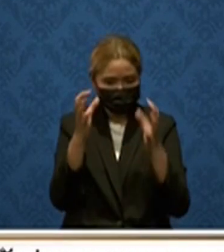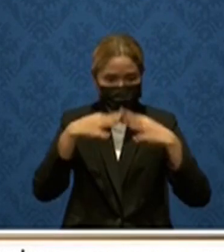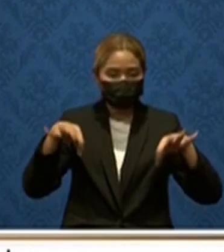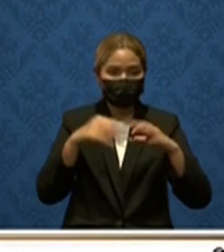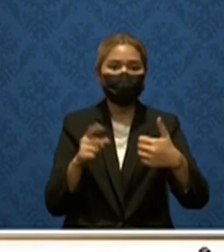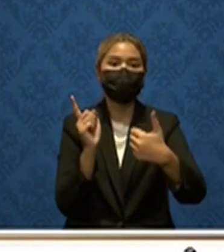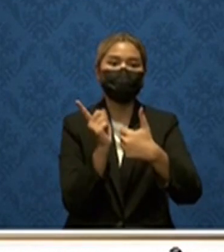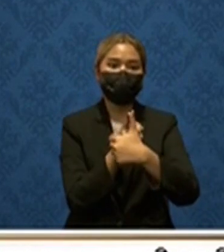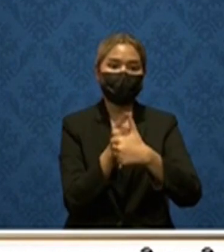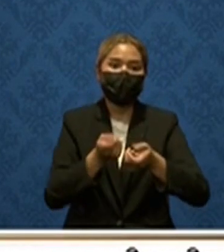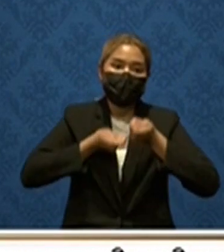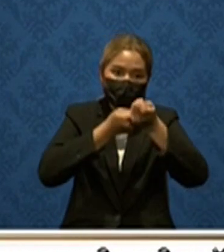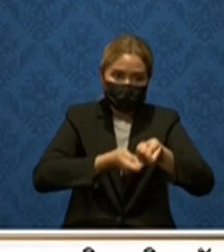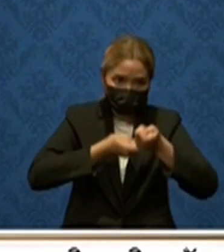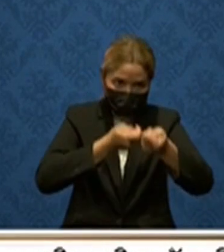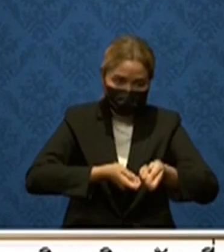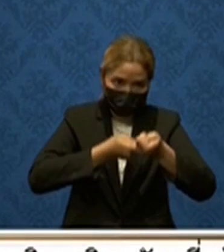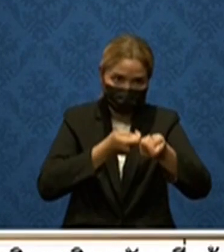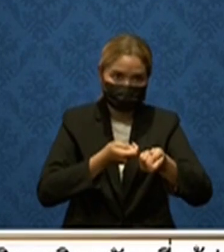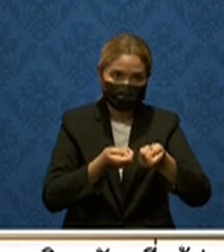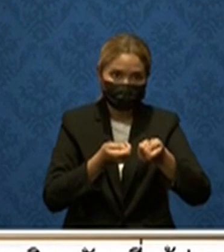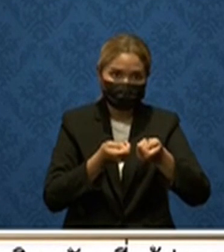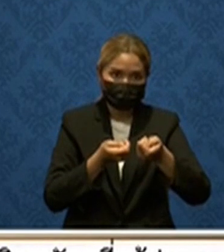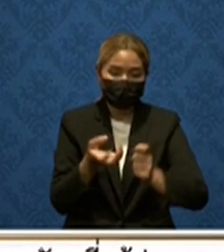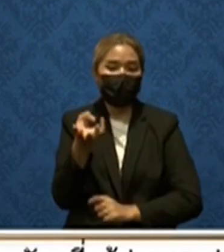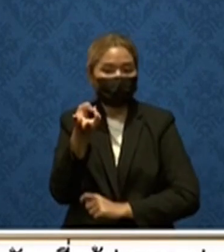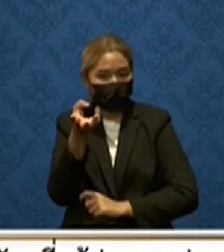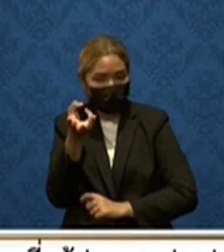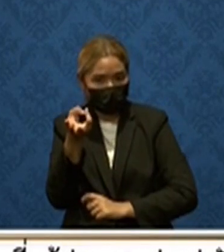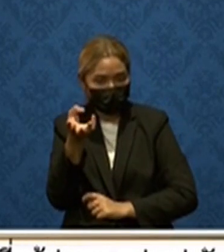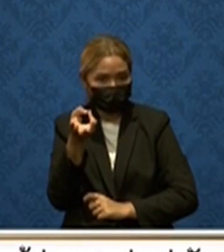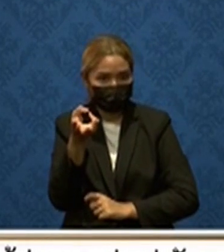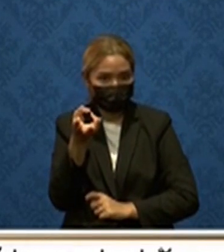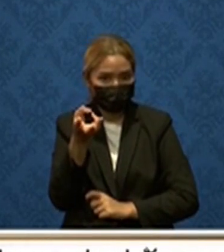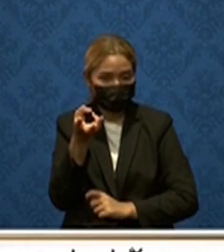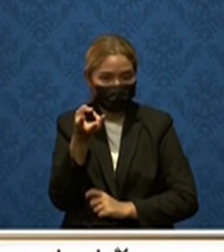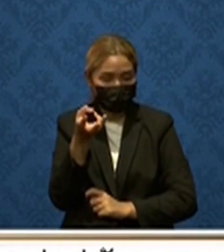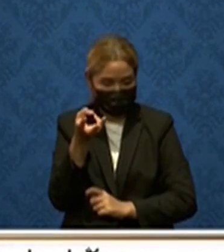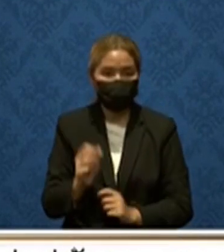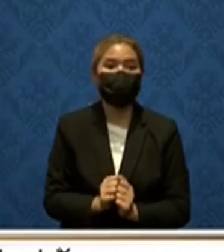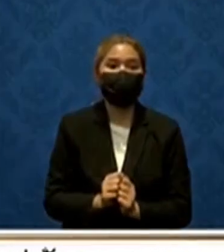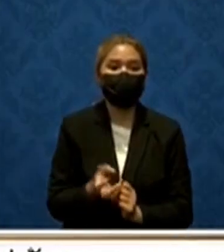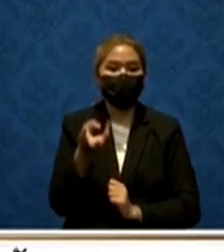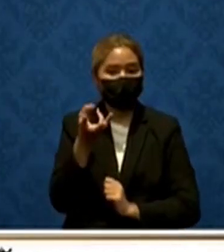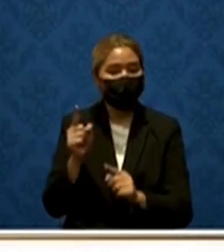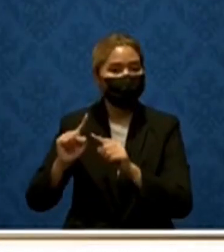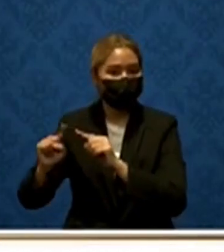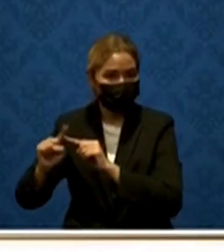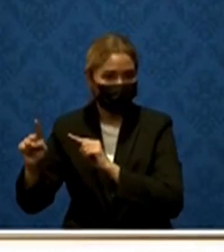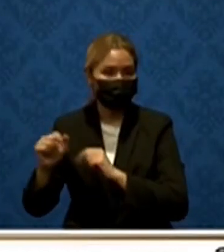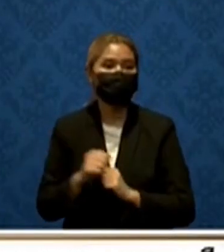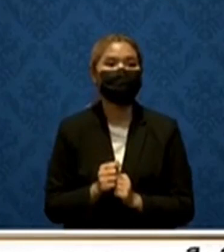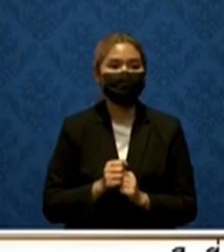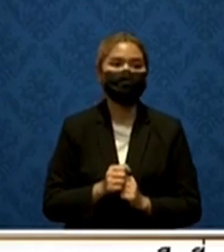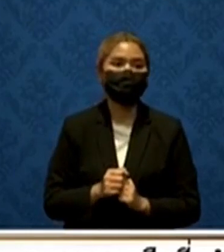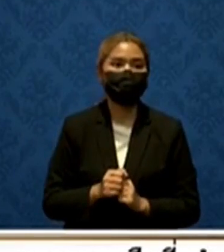แล้วก็กําหนดเป้าหมายไ้ชัดครับหนึ่ กลุ่มข้าว แป้งเค้าเจ้าแป้งมนสำหรงเพื่อทดแทนขาวสารี